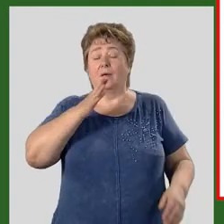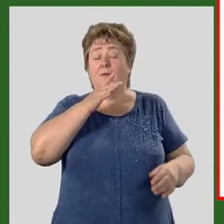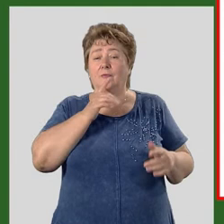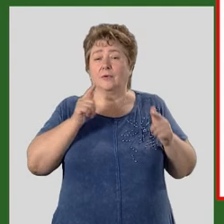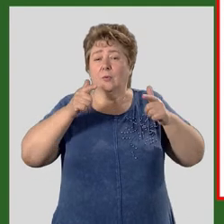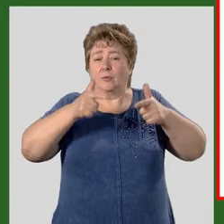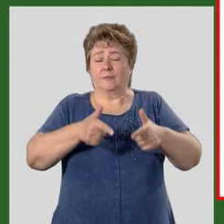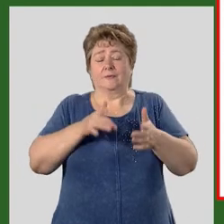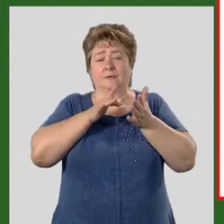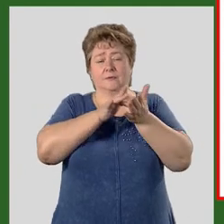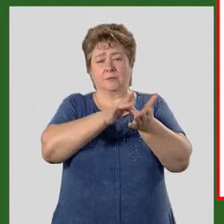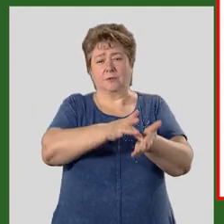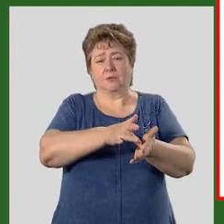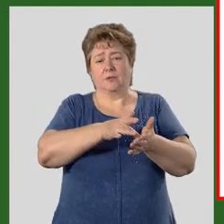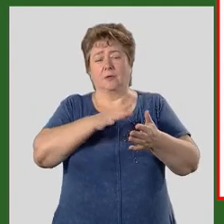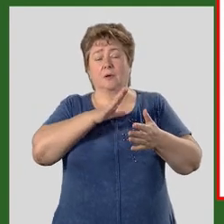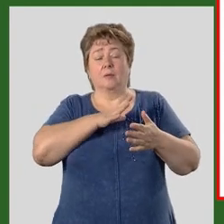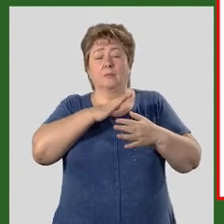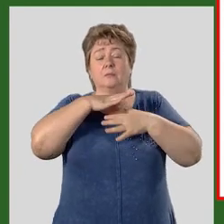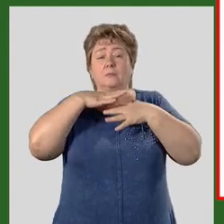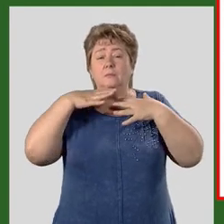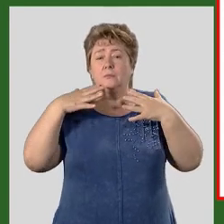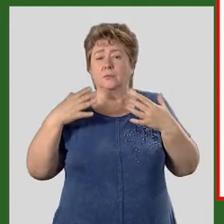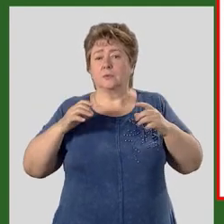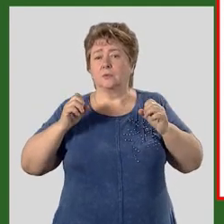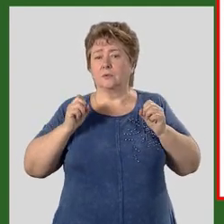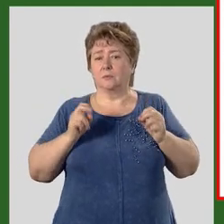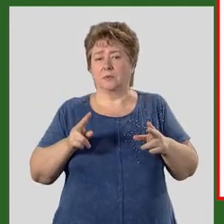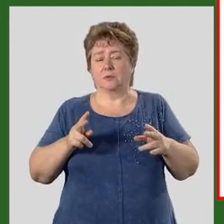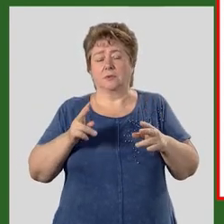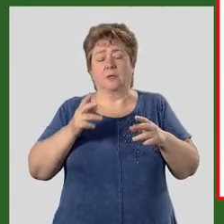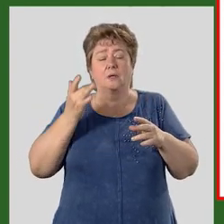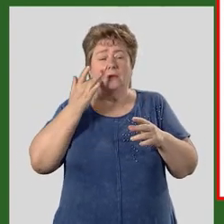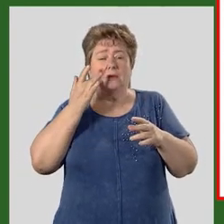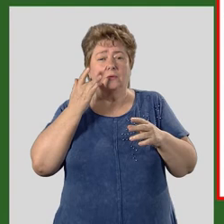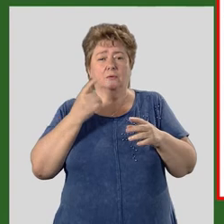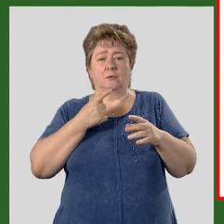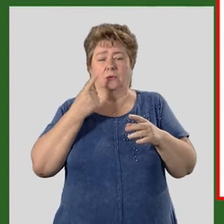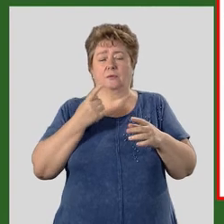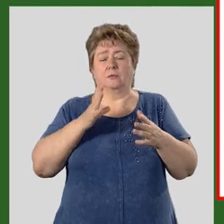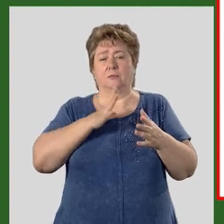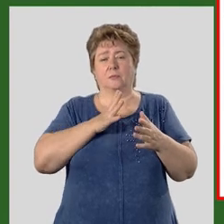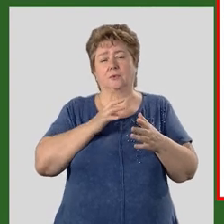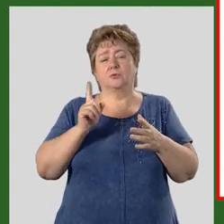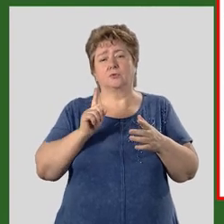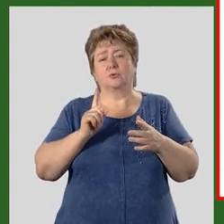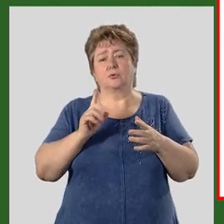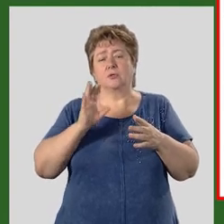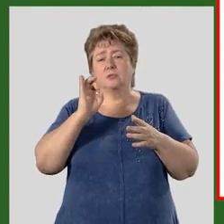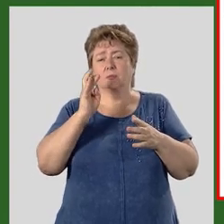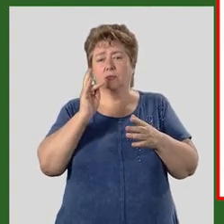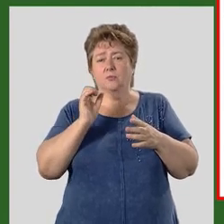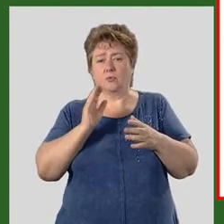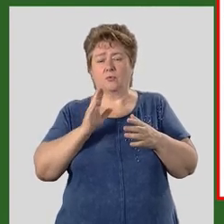Время пребывания в экспедиции было полно неожиданностей, одной из которых является то, что